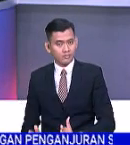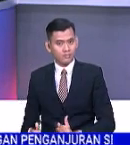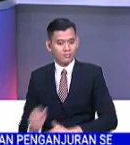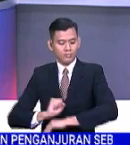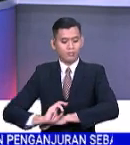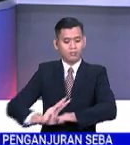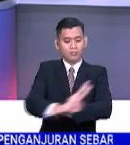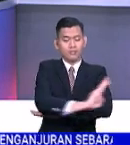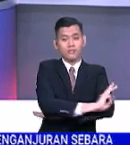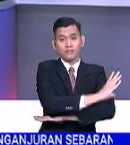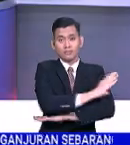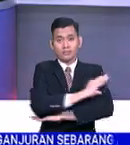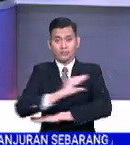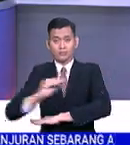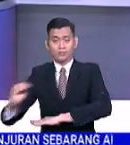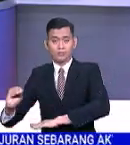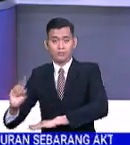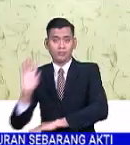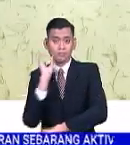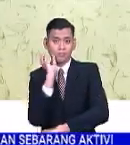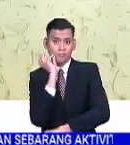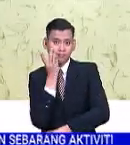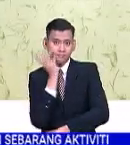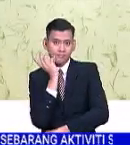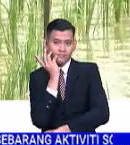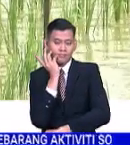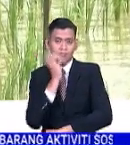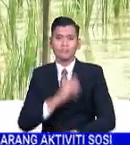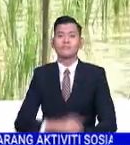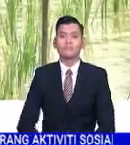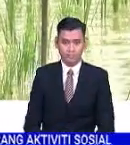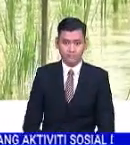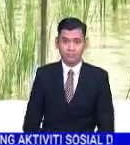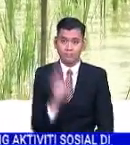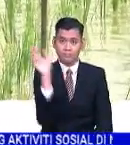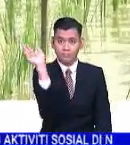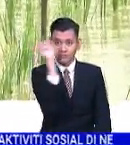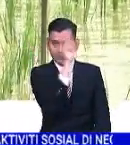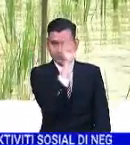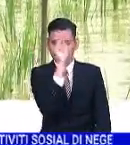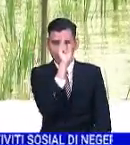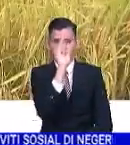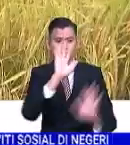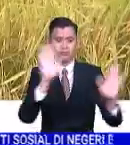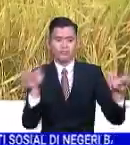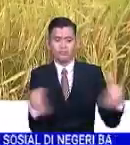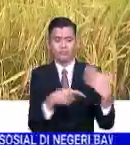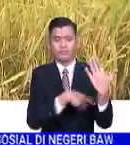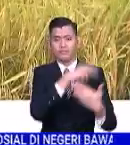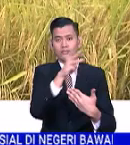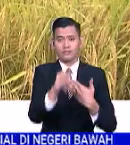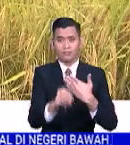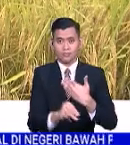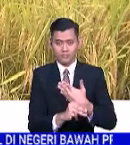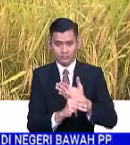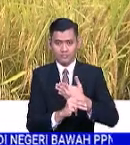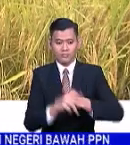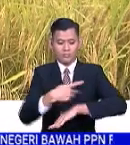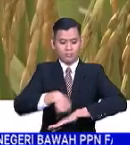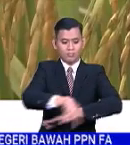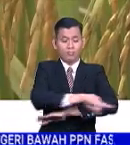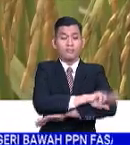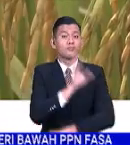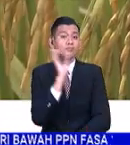padi negara. Perdana Menteri berkata kerajaan telah memperkenalkan program Smart Sawah Berskala Besar